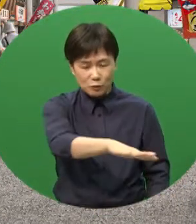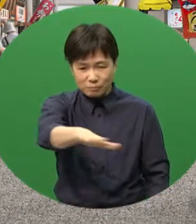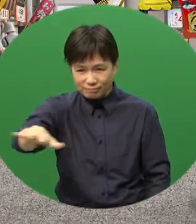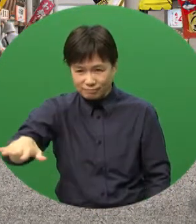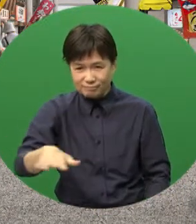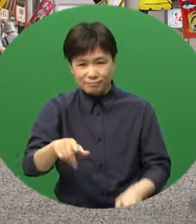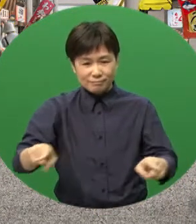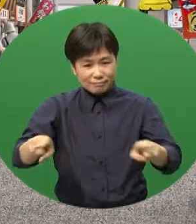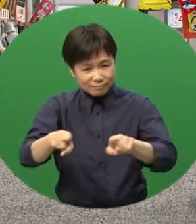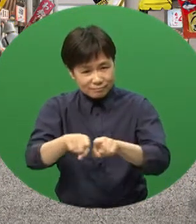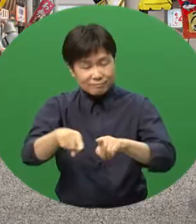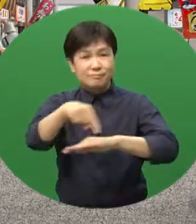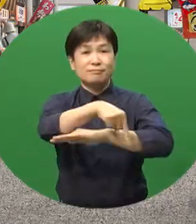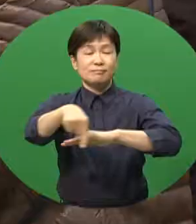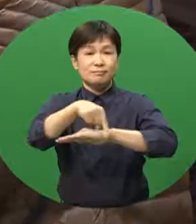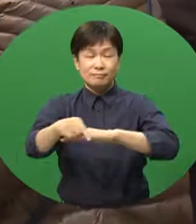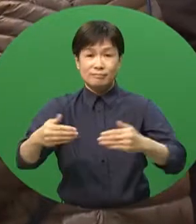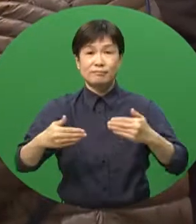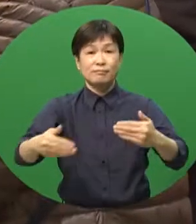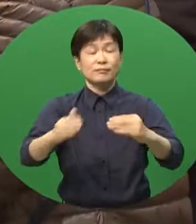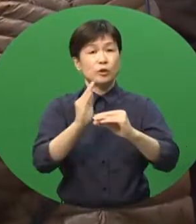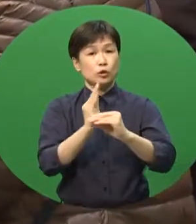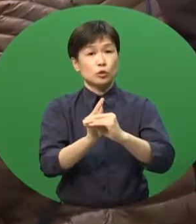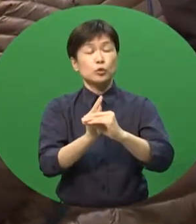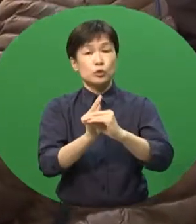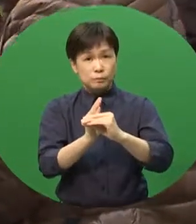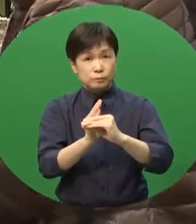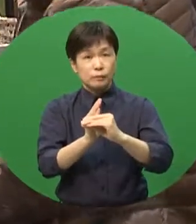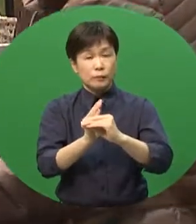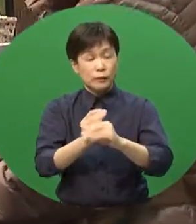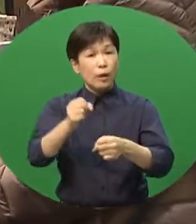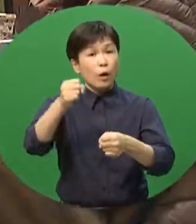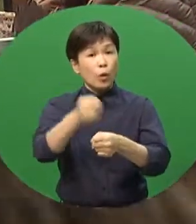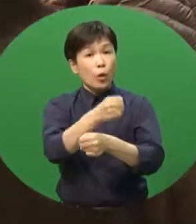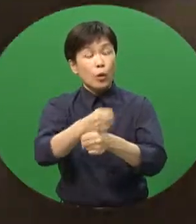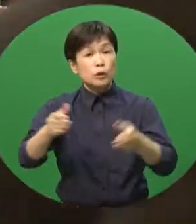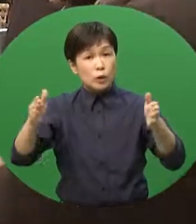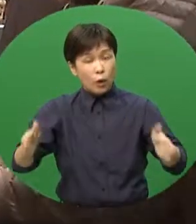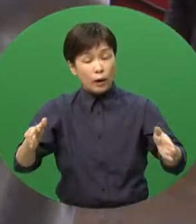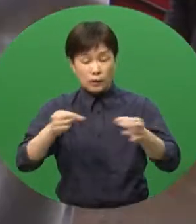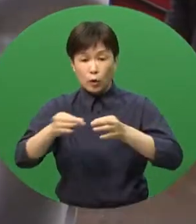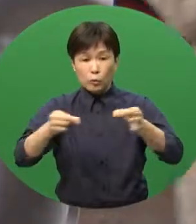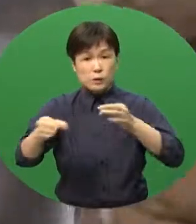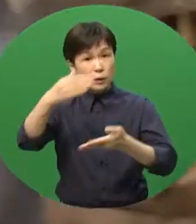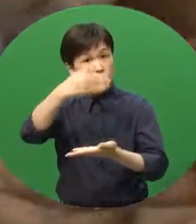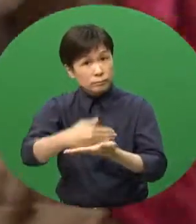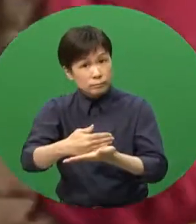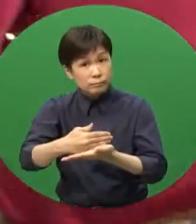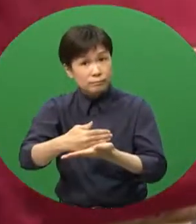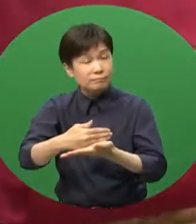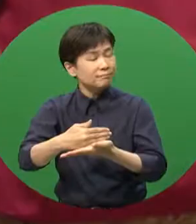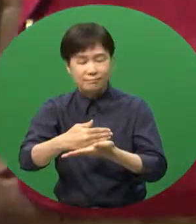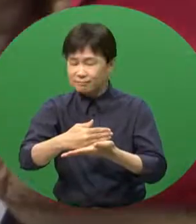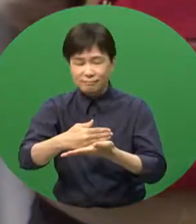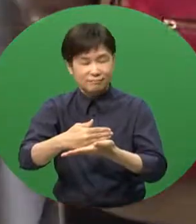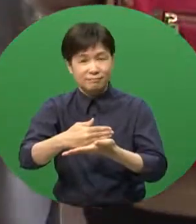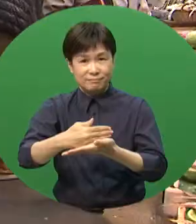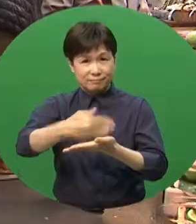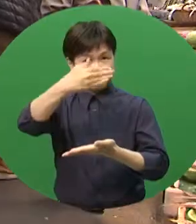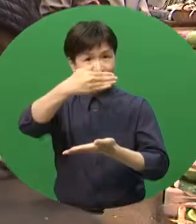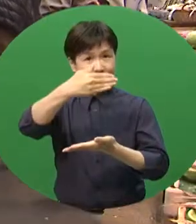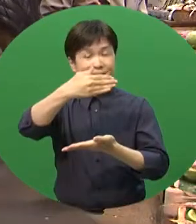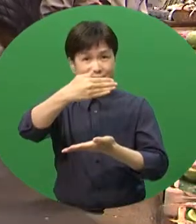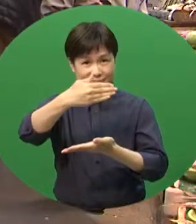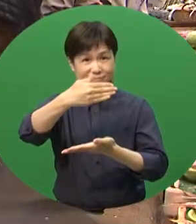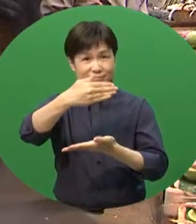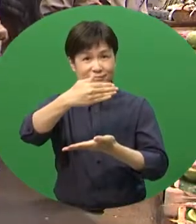を行っていきたいと考えております。 ちなみに再整備の間も市場は変わらず営業しているとのこと。さあ、